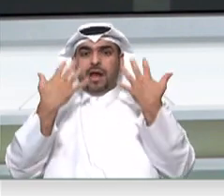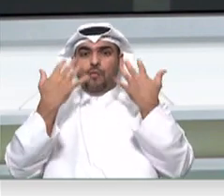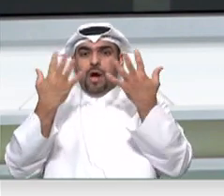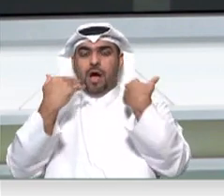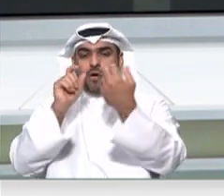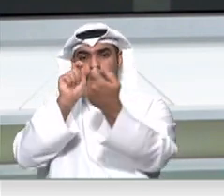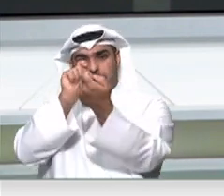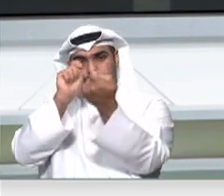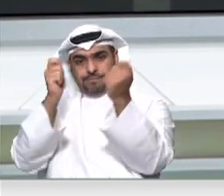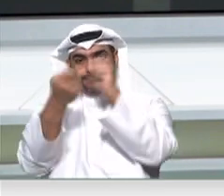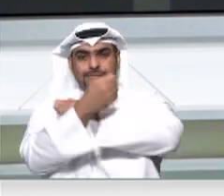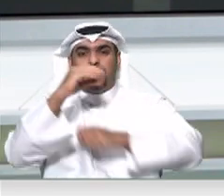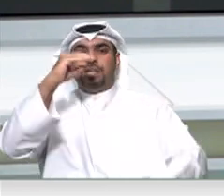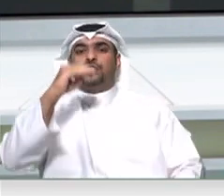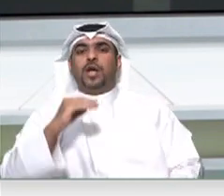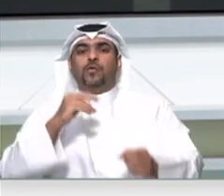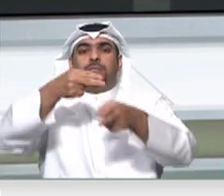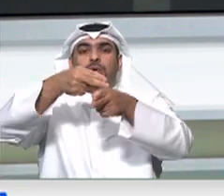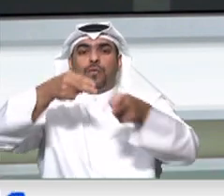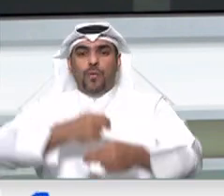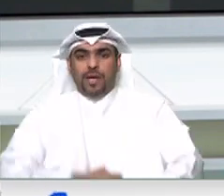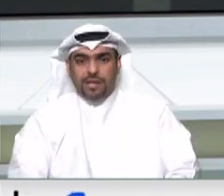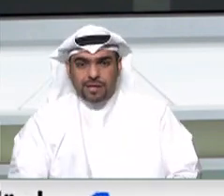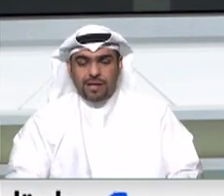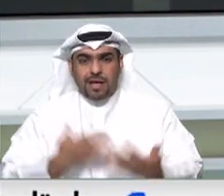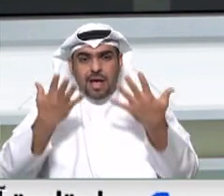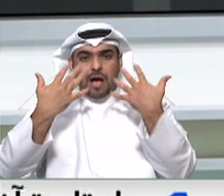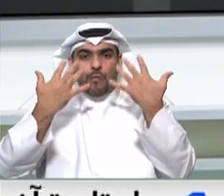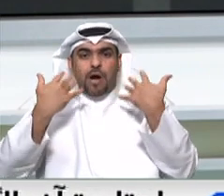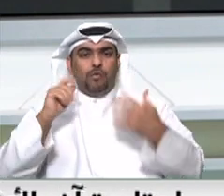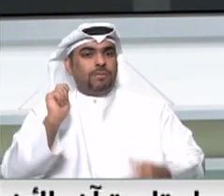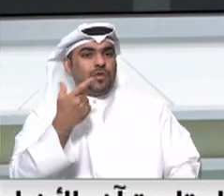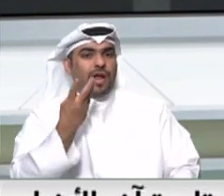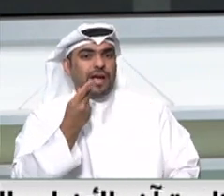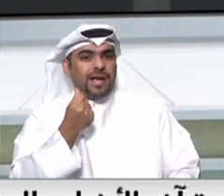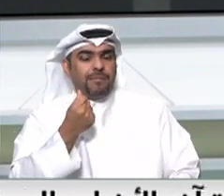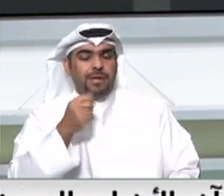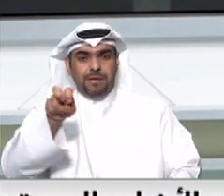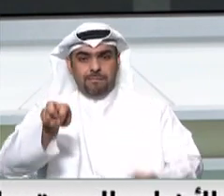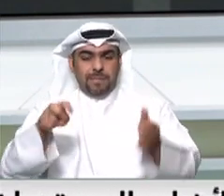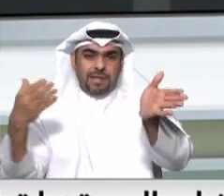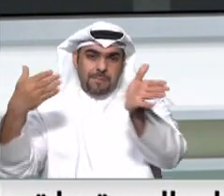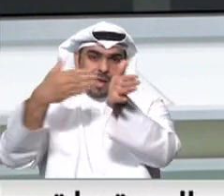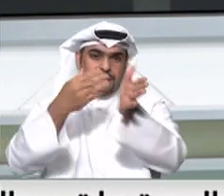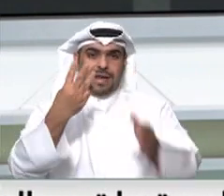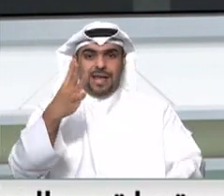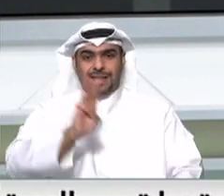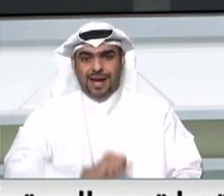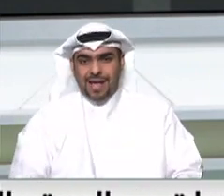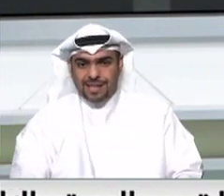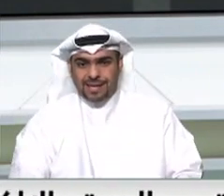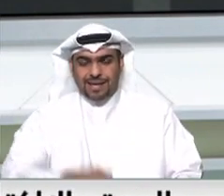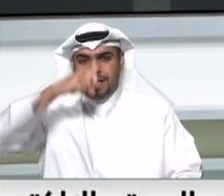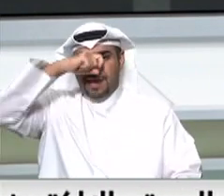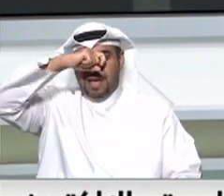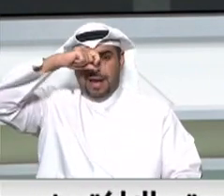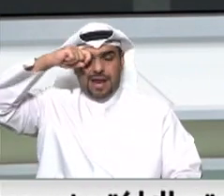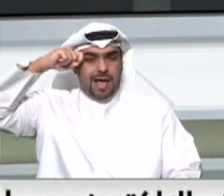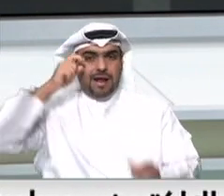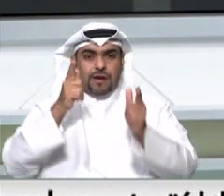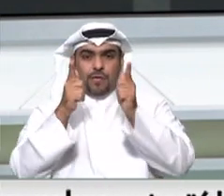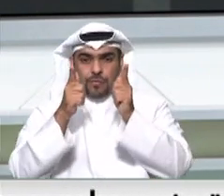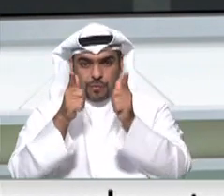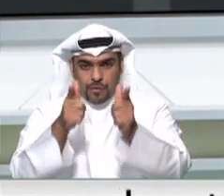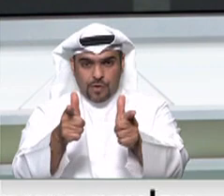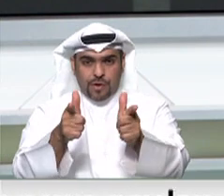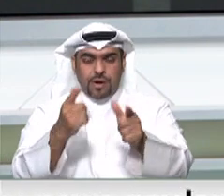جنوبية شرقية خفيفة إلى معتدلة من 8 إلى 30 كيلومتر في الساعة. درجة الحرارة العظمى تتراوح من 25